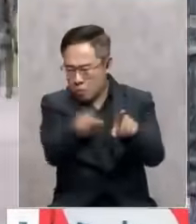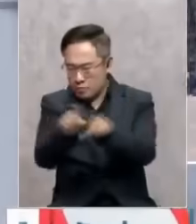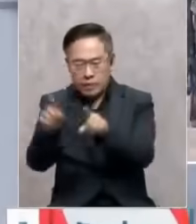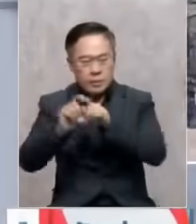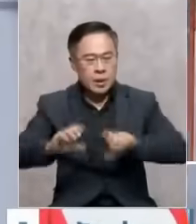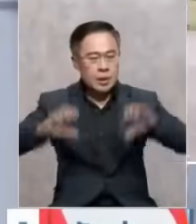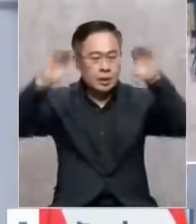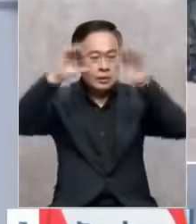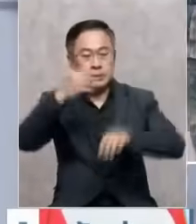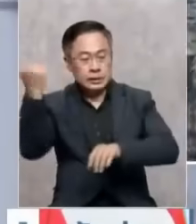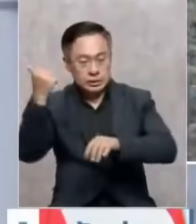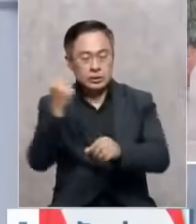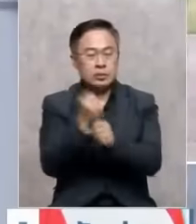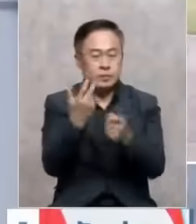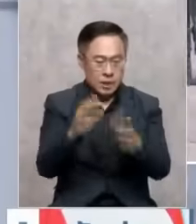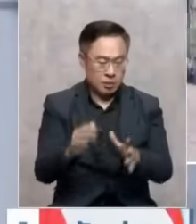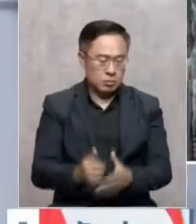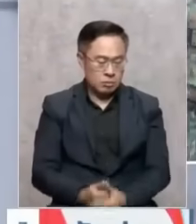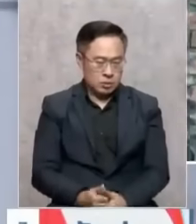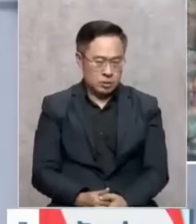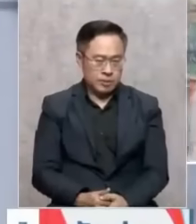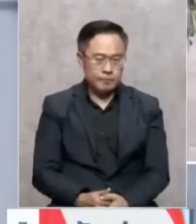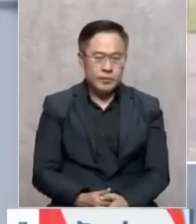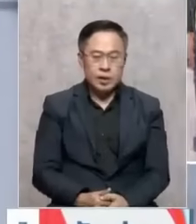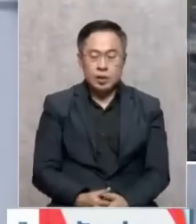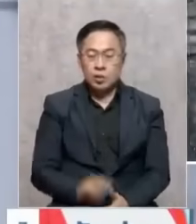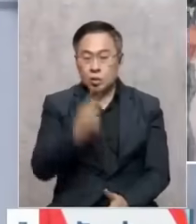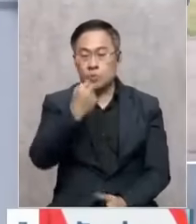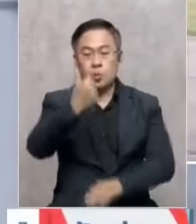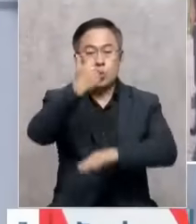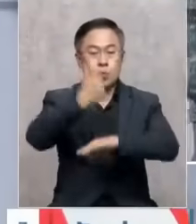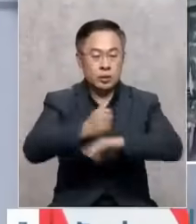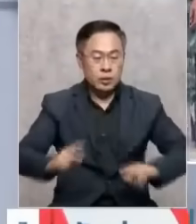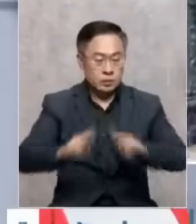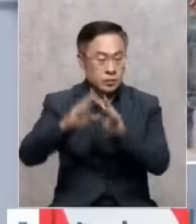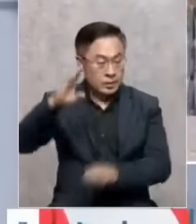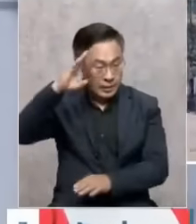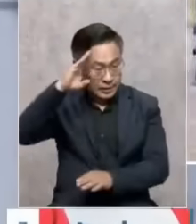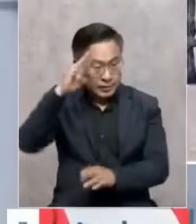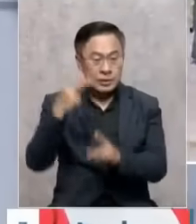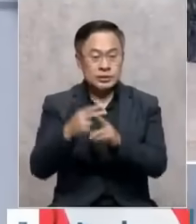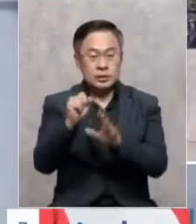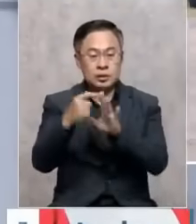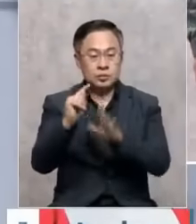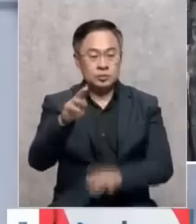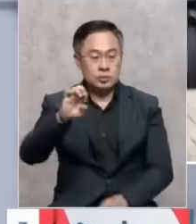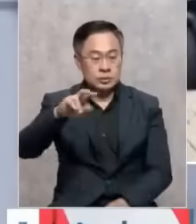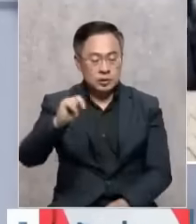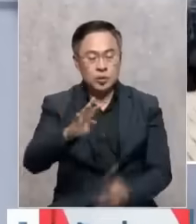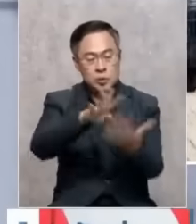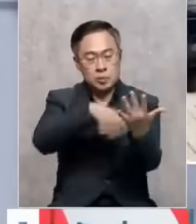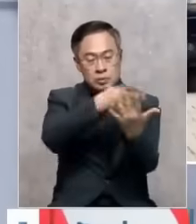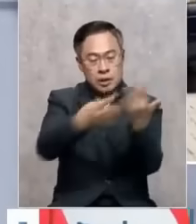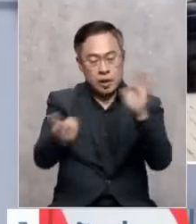ค่ะคือตอนนี้เราไปเช็คคิวของทางรัฐมนตรีป้ายแดงนะคะรัฐมนตรีกลาโหมคุณสุทินคลังแสงคิวแน่นมาก เอียดเลยฮ